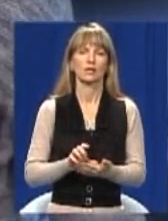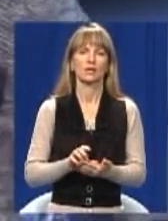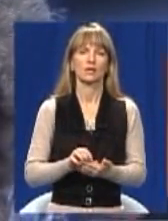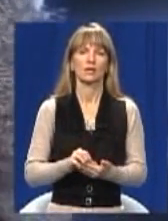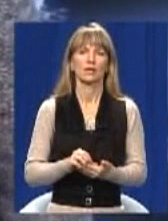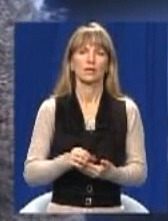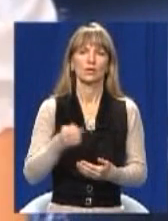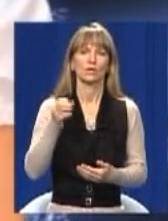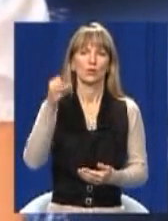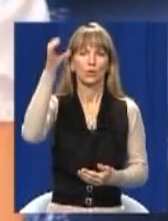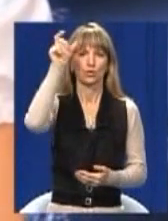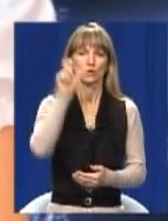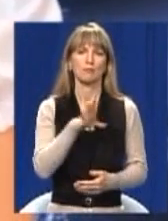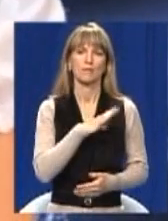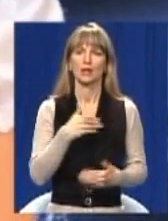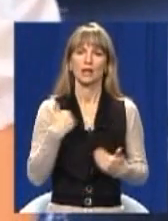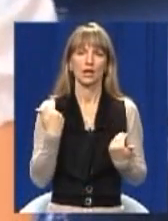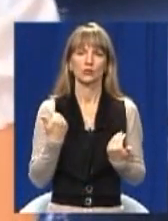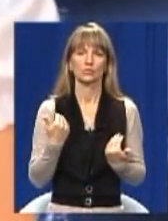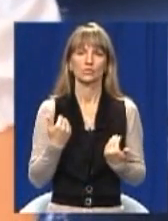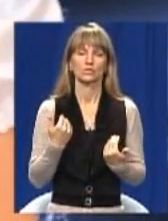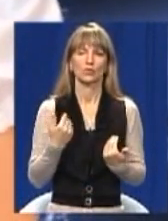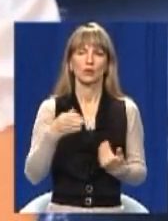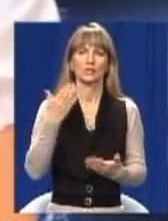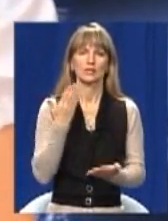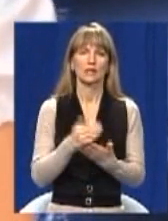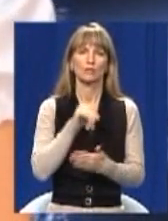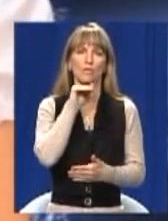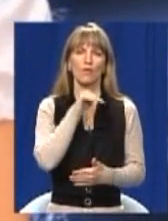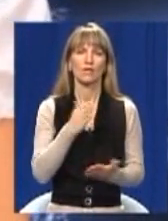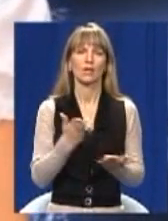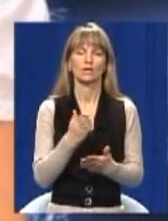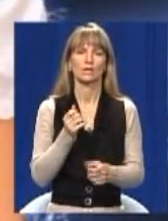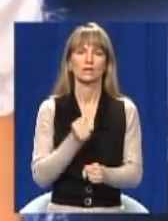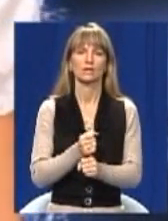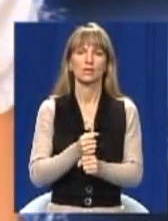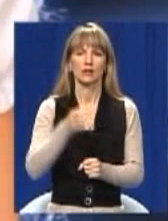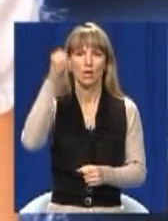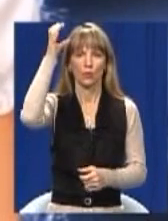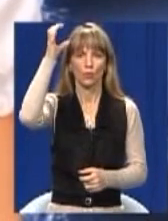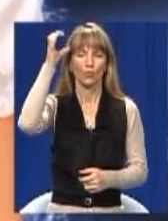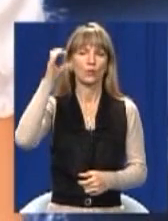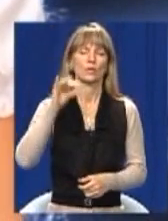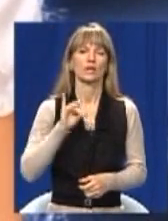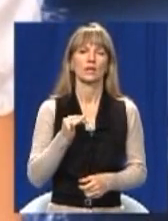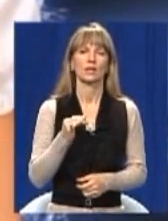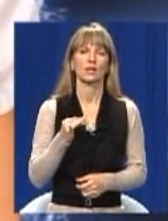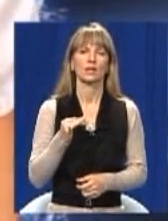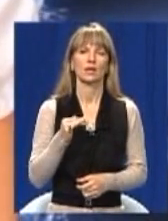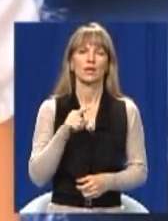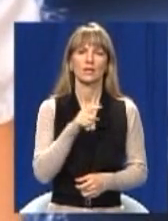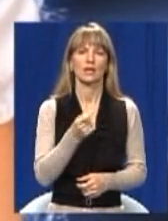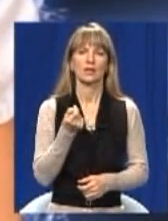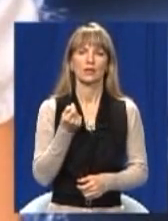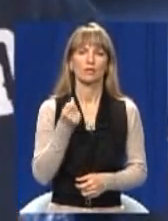метеоник Лихачев. Еще профессоры, которые занимаются наукой, они